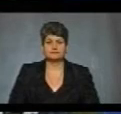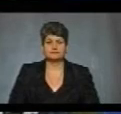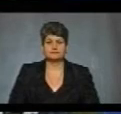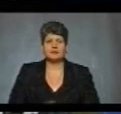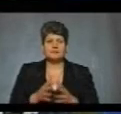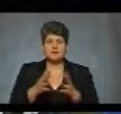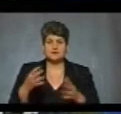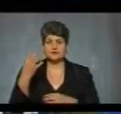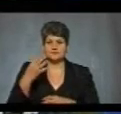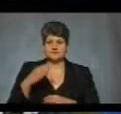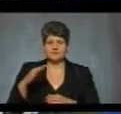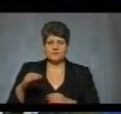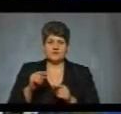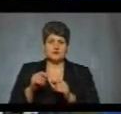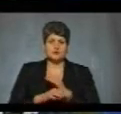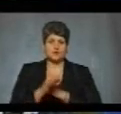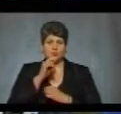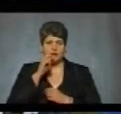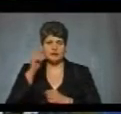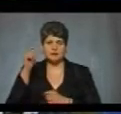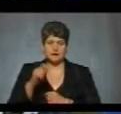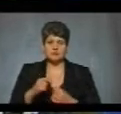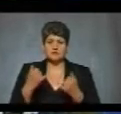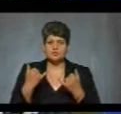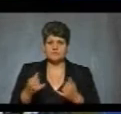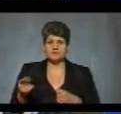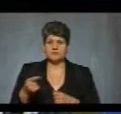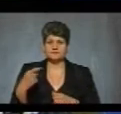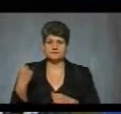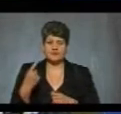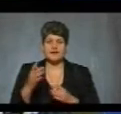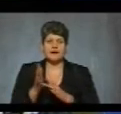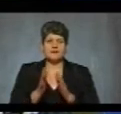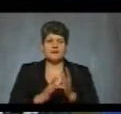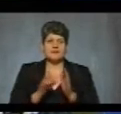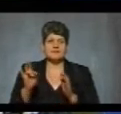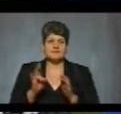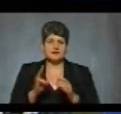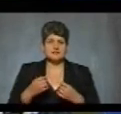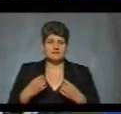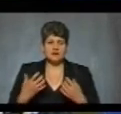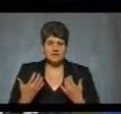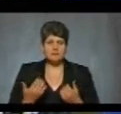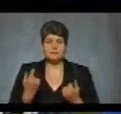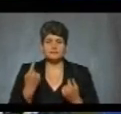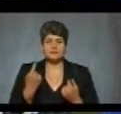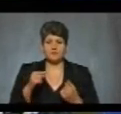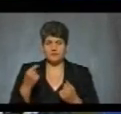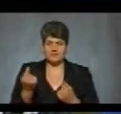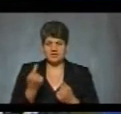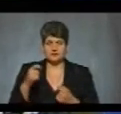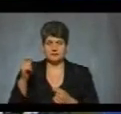Понад 40 школярів зі сходу України приїхали сьогодні на Тернопільщину на Різдвяні свята. Першими цьогоріч прибули